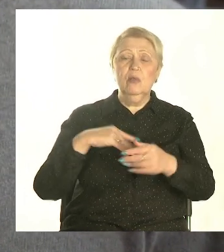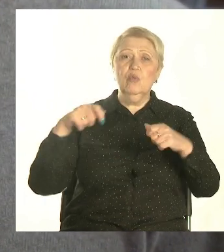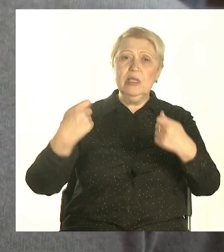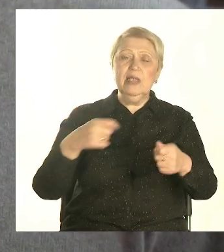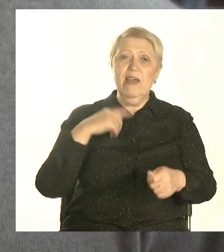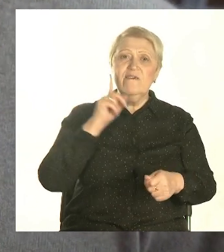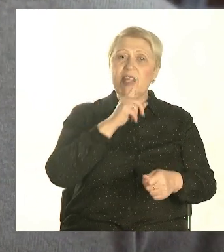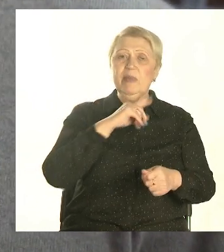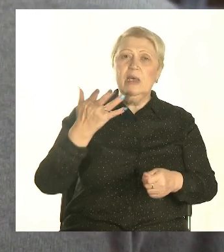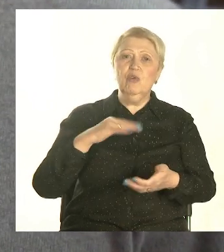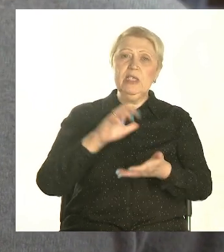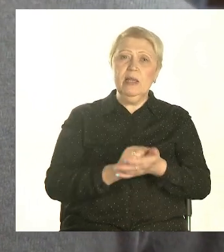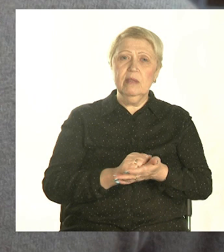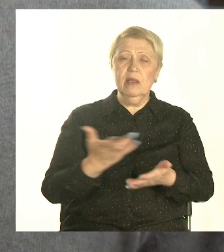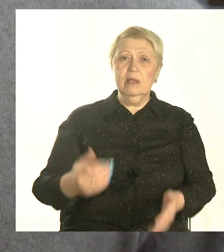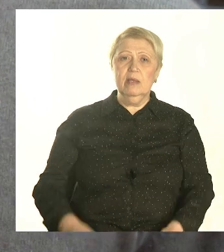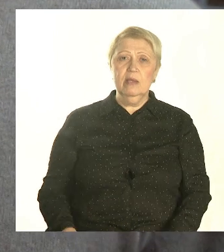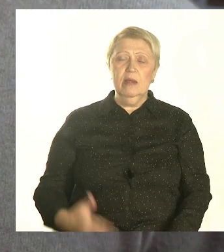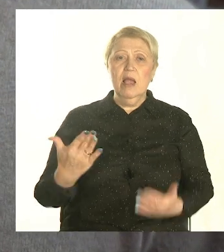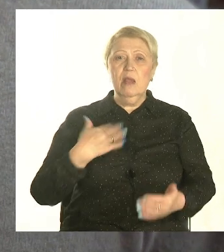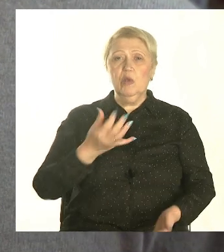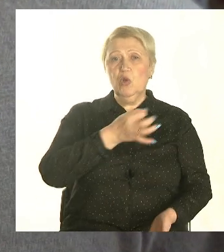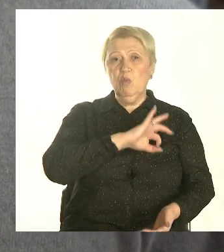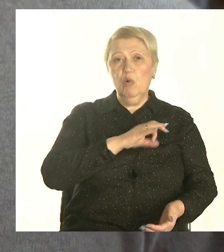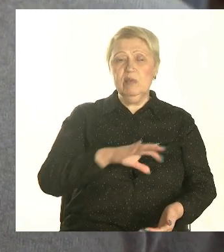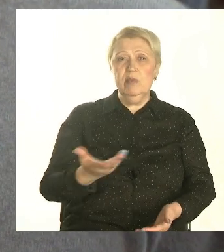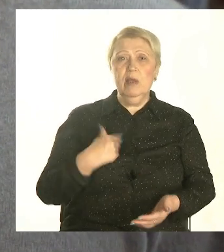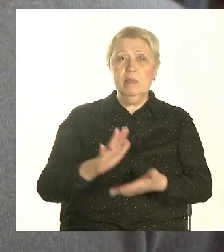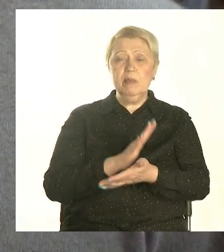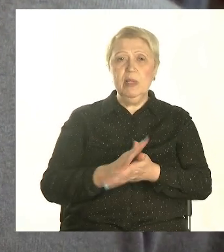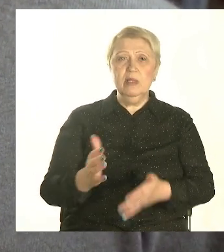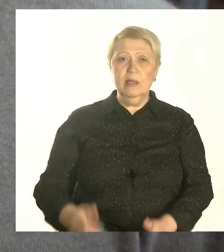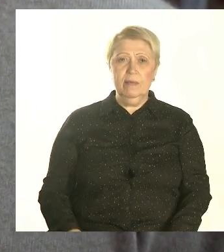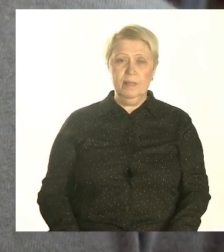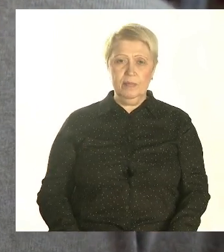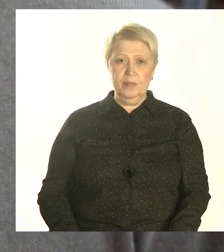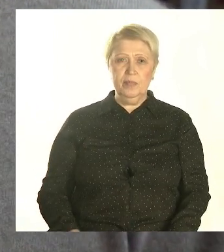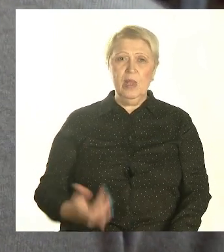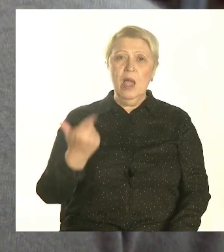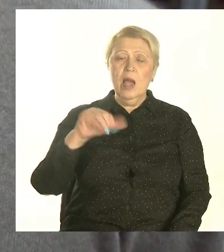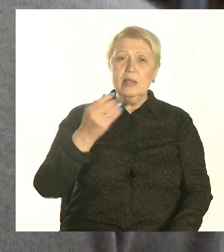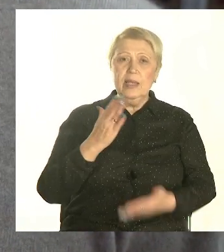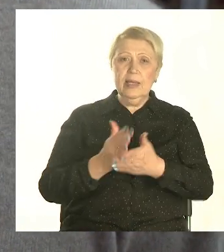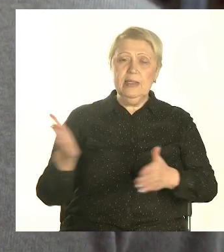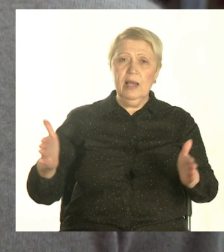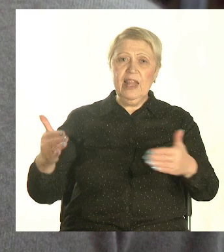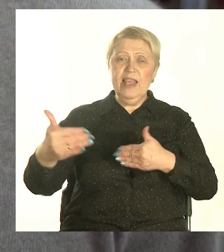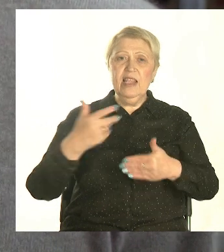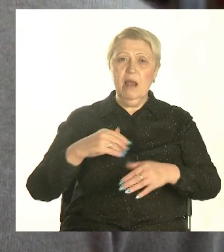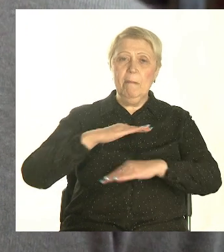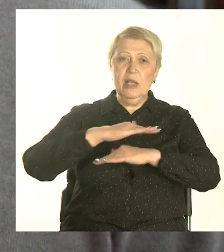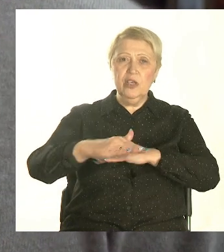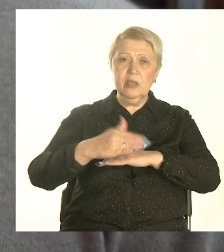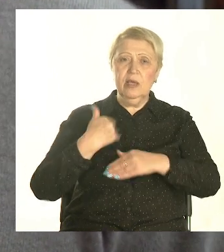сдан, или там безвозмездное пользование. И там, где контейнерная площадка на придомовой территории.